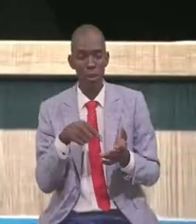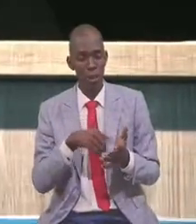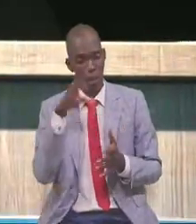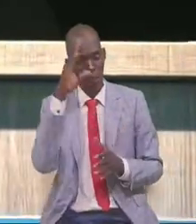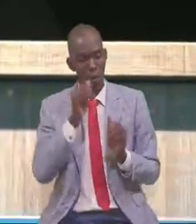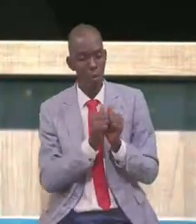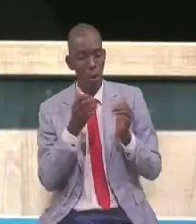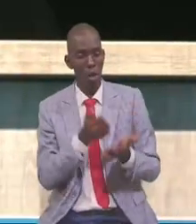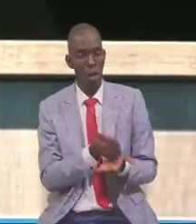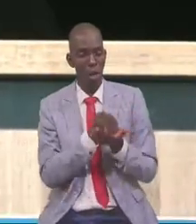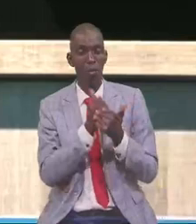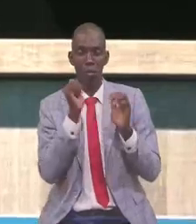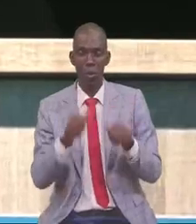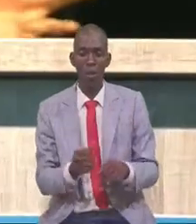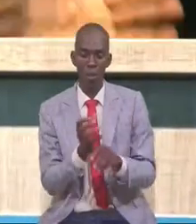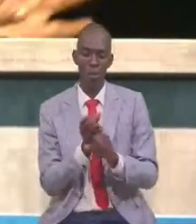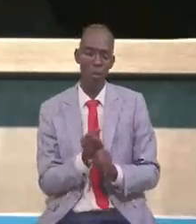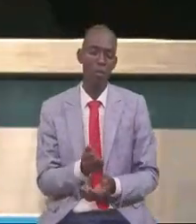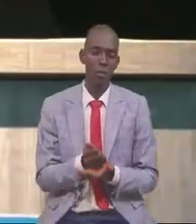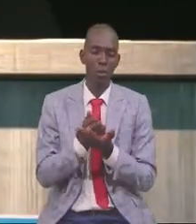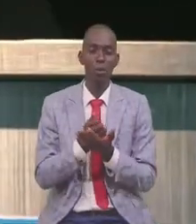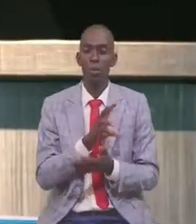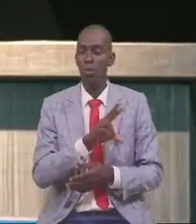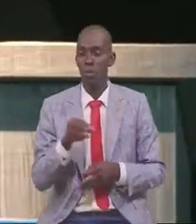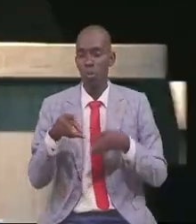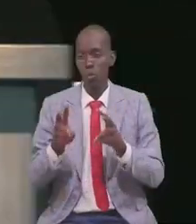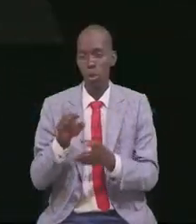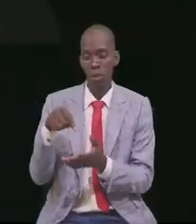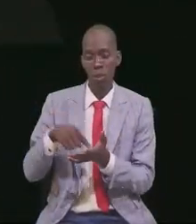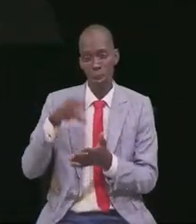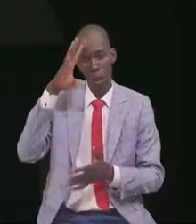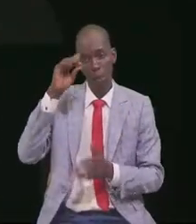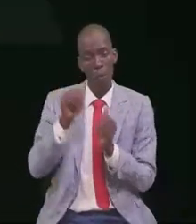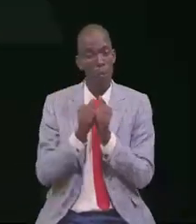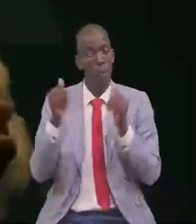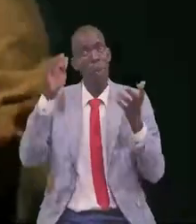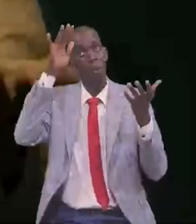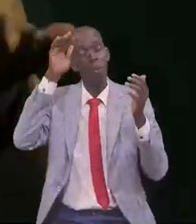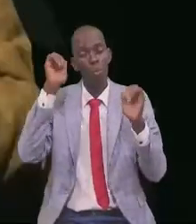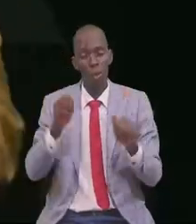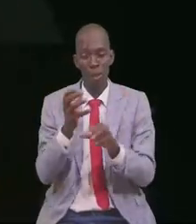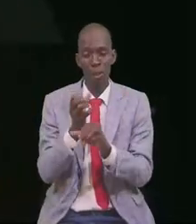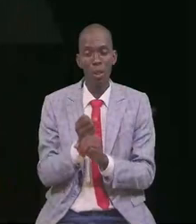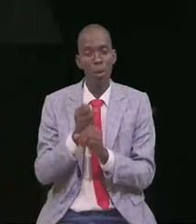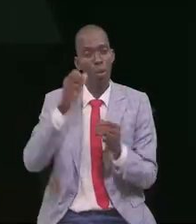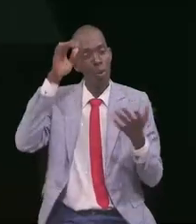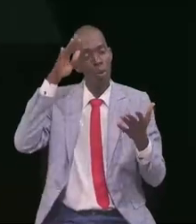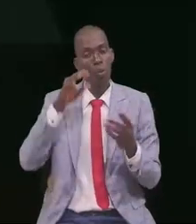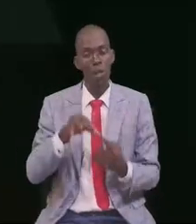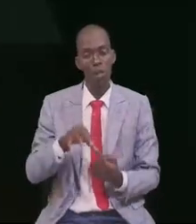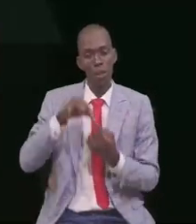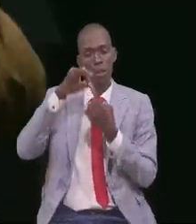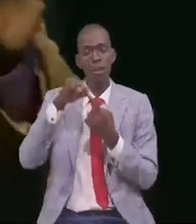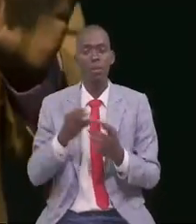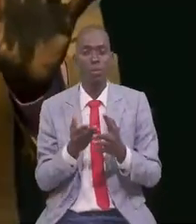soit aidé. Ce n'était pas possible pour que cet homme désespéré ait d'espoir, excepté à travers le